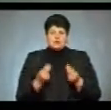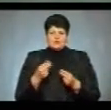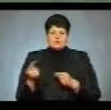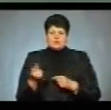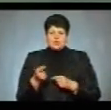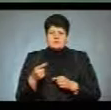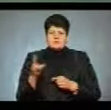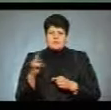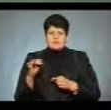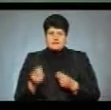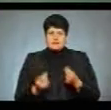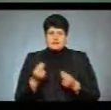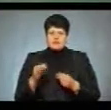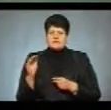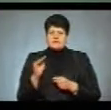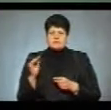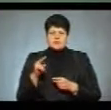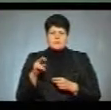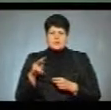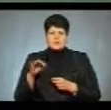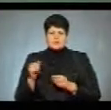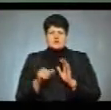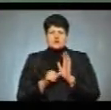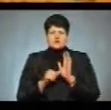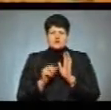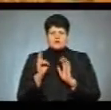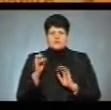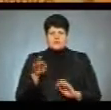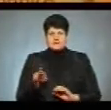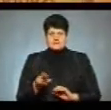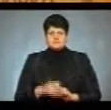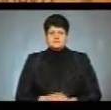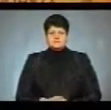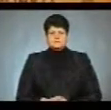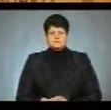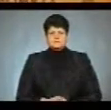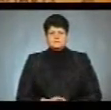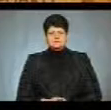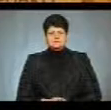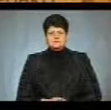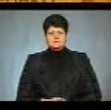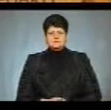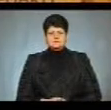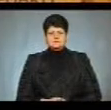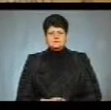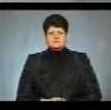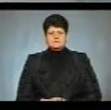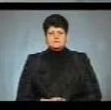Нива зіграє на виїзді з Житомирським Поліссям 6 квітня. Тарас Бурак, Оксана Галіяш, новини.